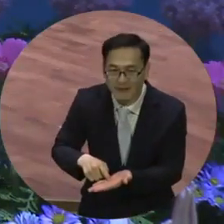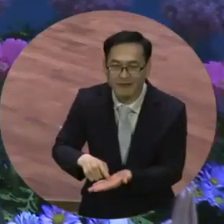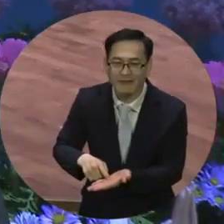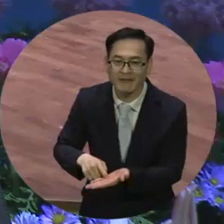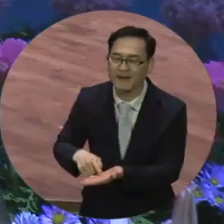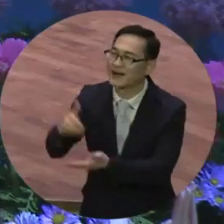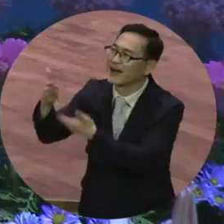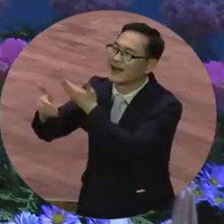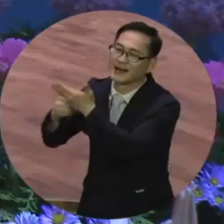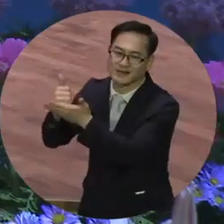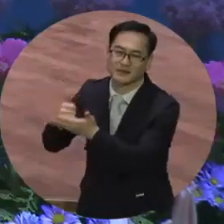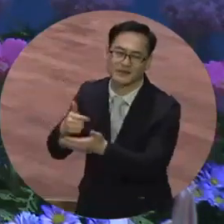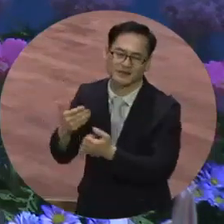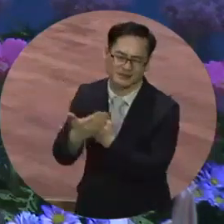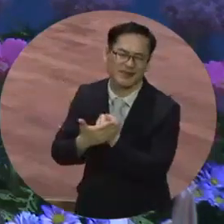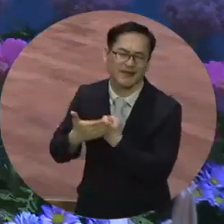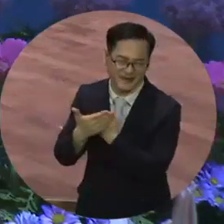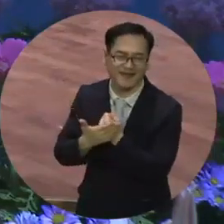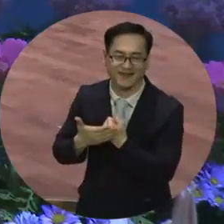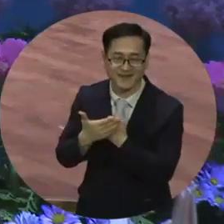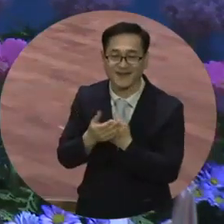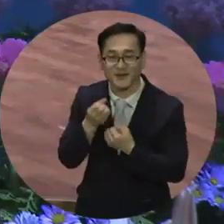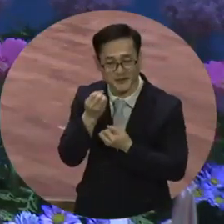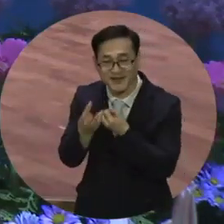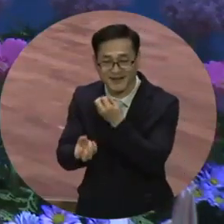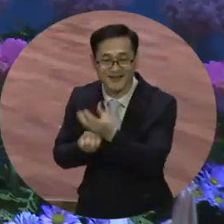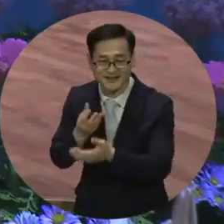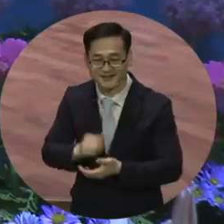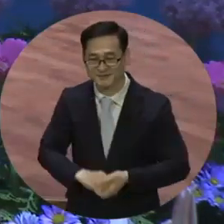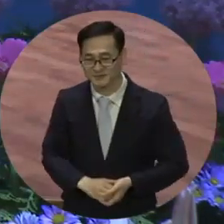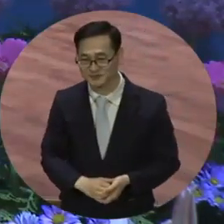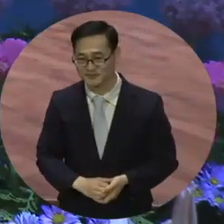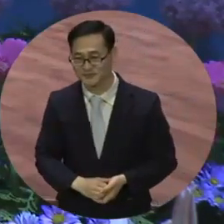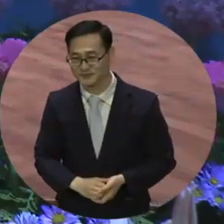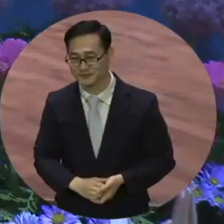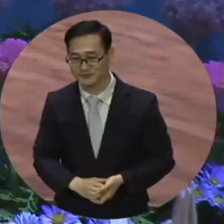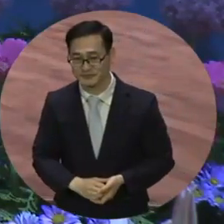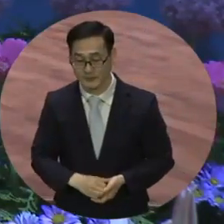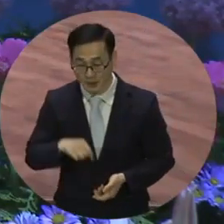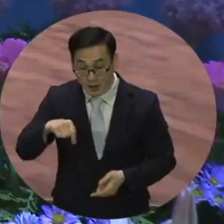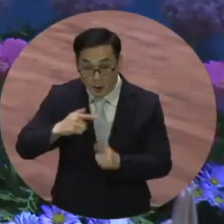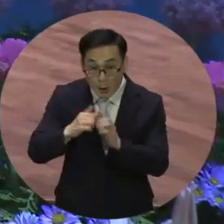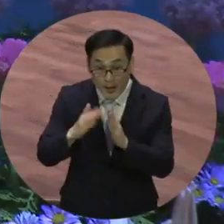사실 우리 교회에서도요, 이 정도 간증은요, 수도 없이 많습니다.